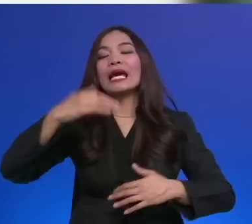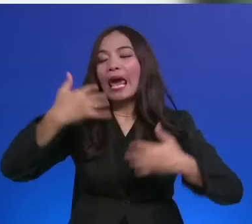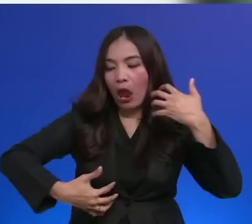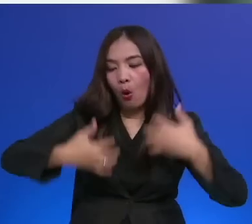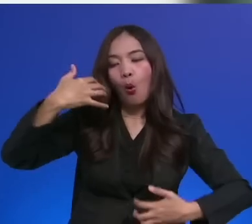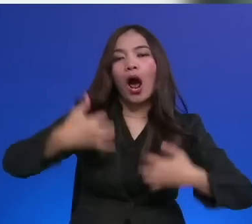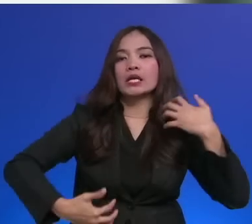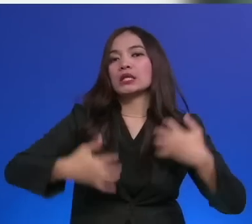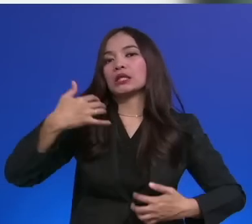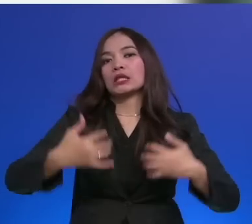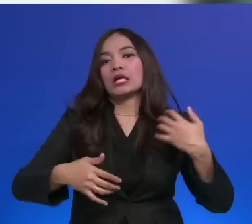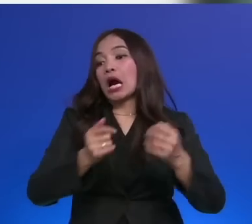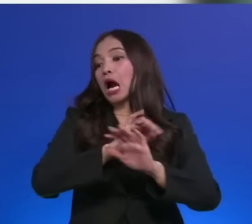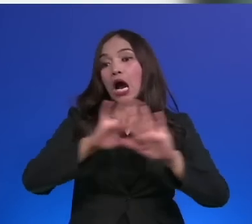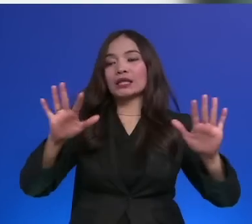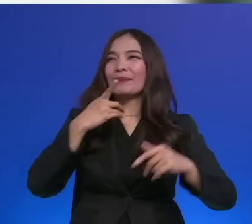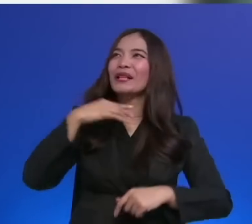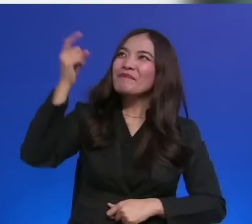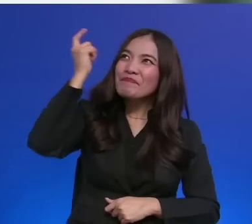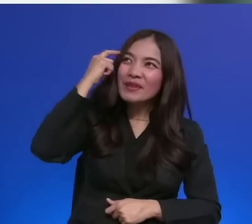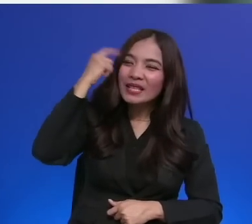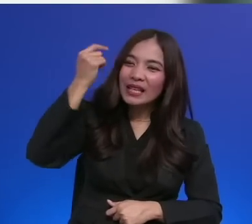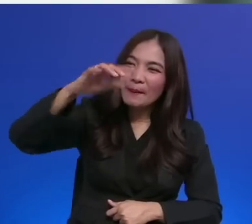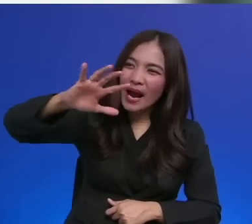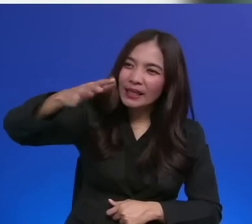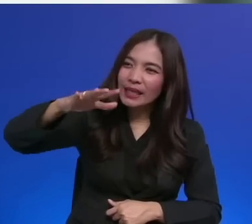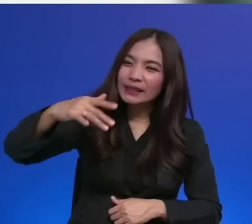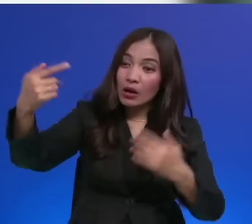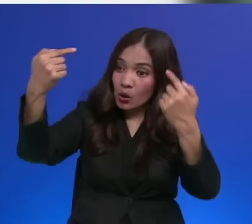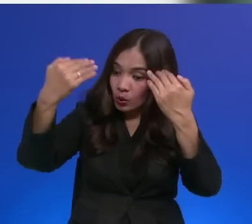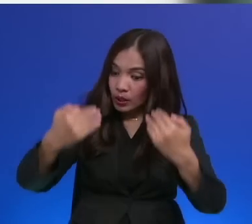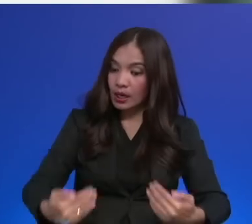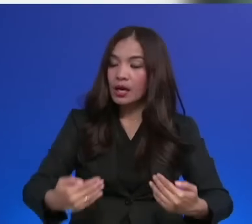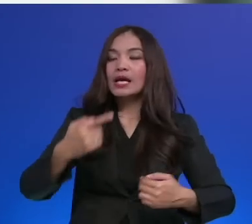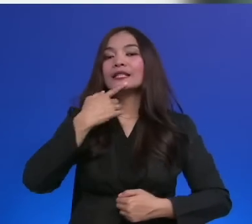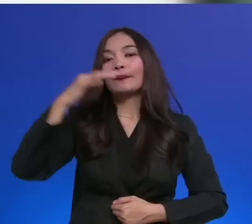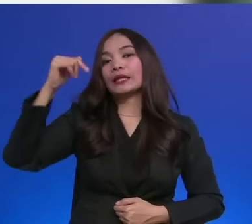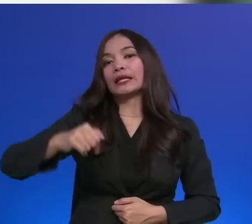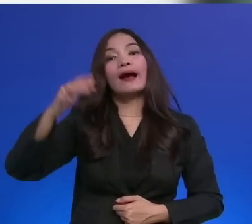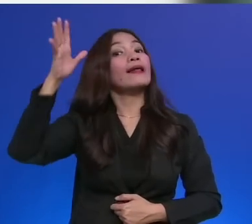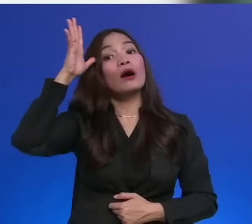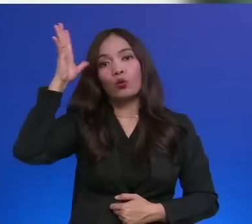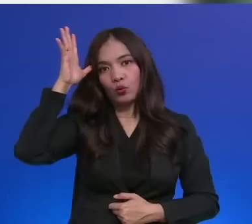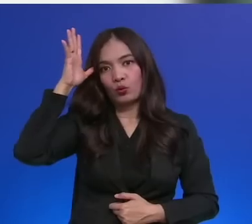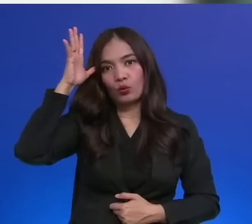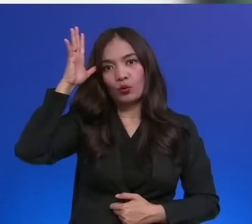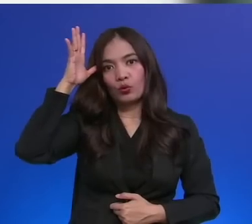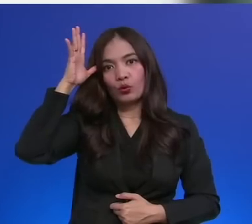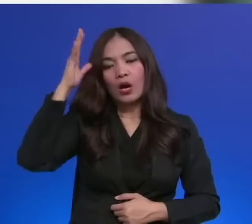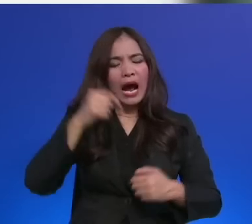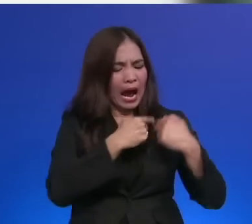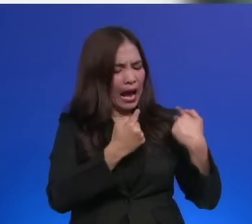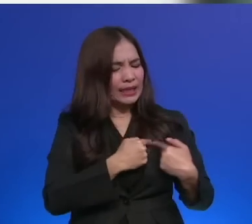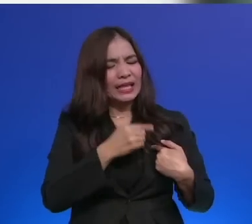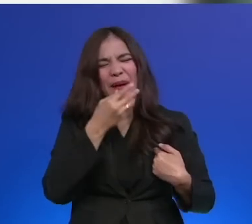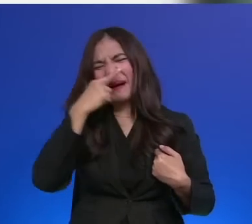menganalisa apa-apa mengenai keadaanku yang seperti ini, ya. Ketika hatiku merasa pahit